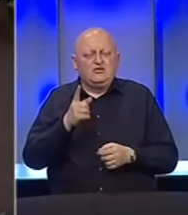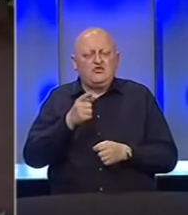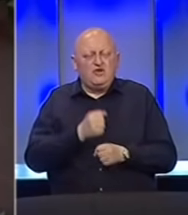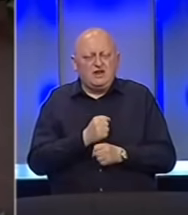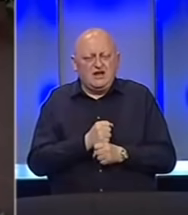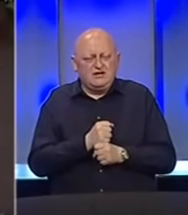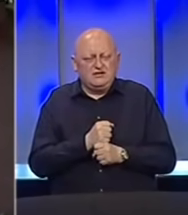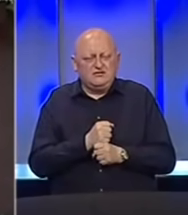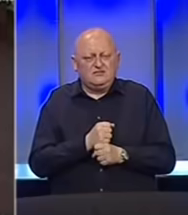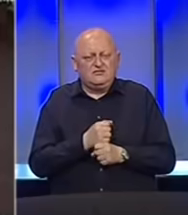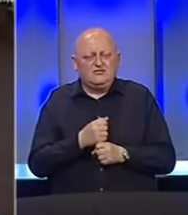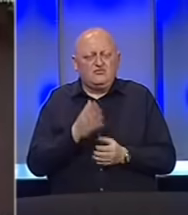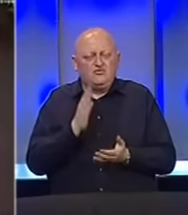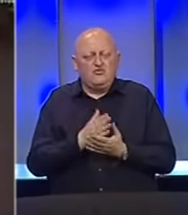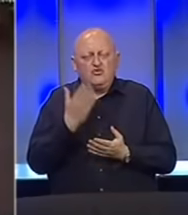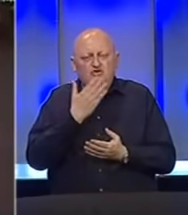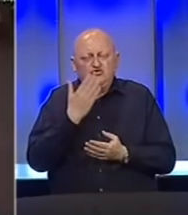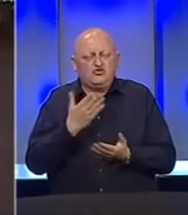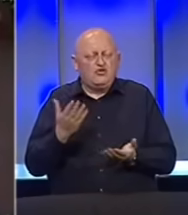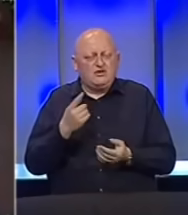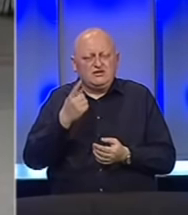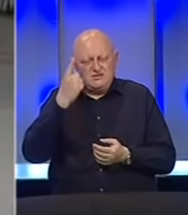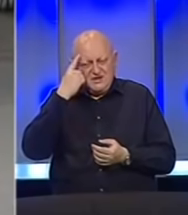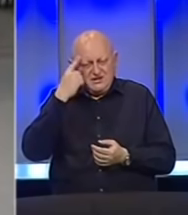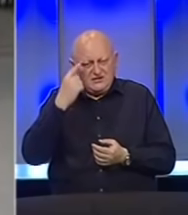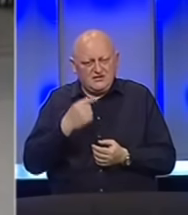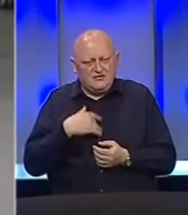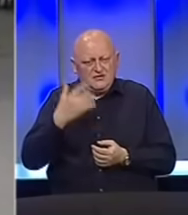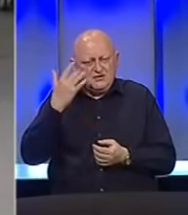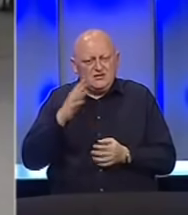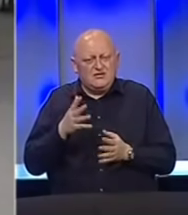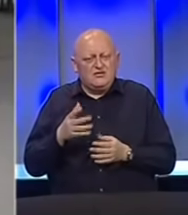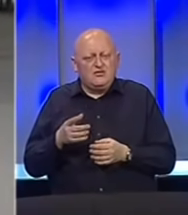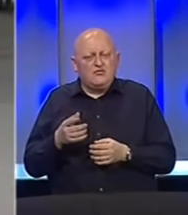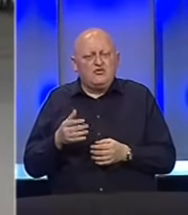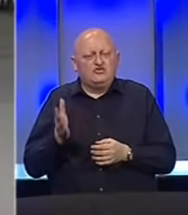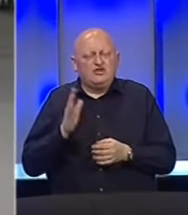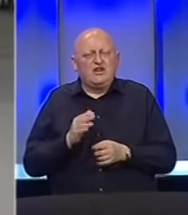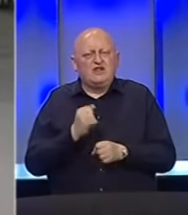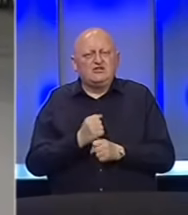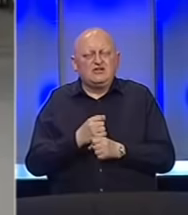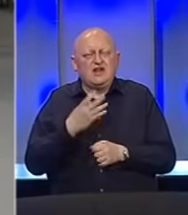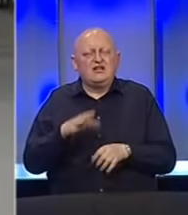rade. Uvijek je bilo škola je škola, znanje je znanje. Pa ne znam, možda i građani mogu više da učine